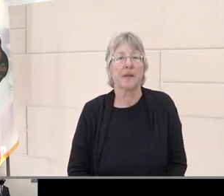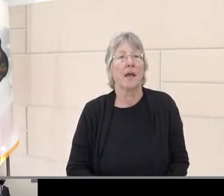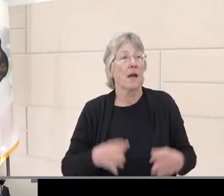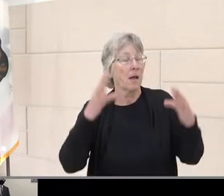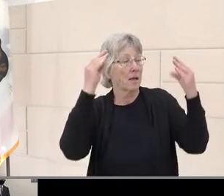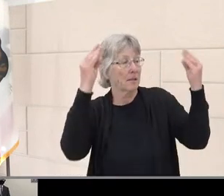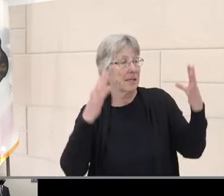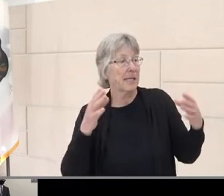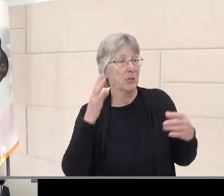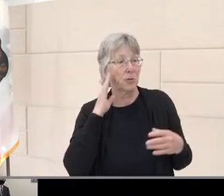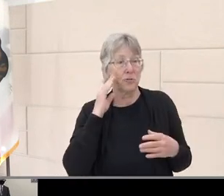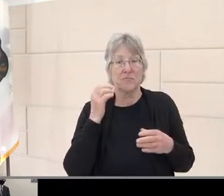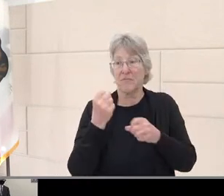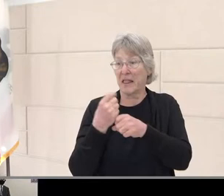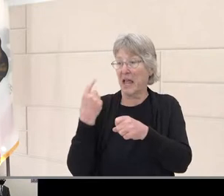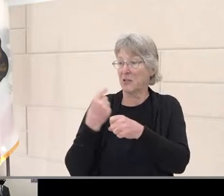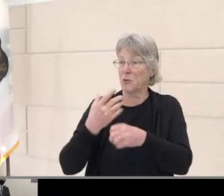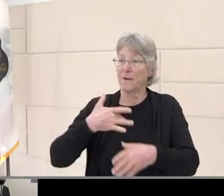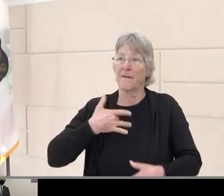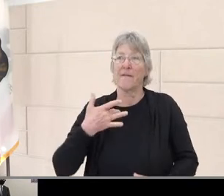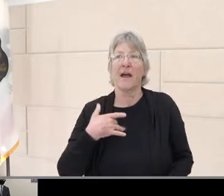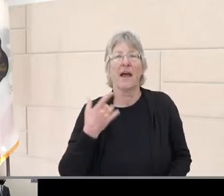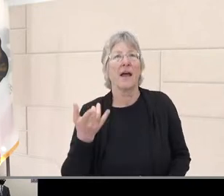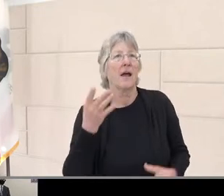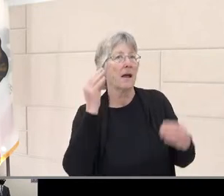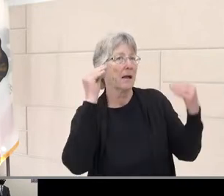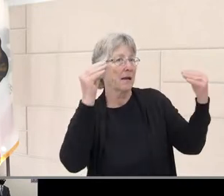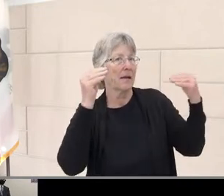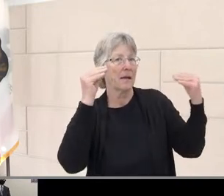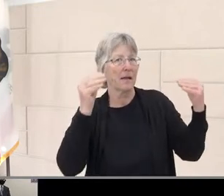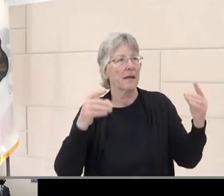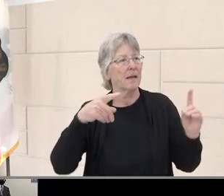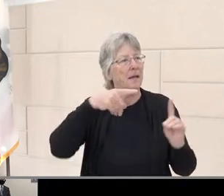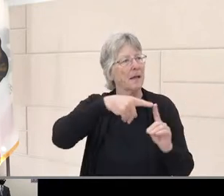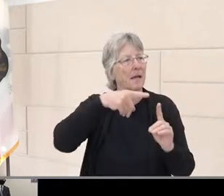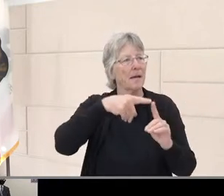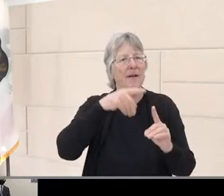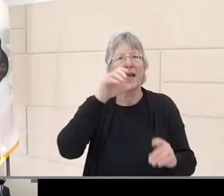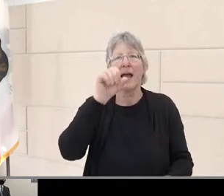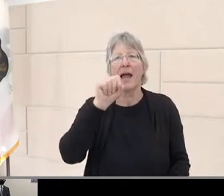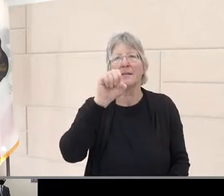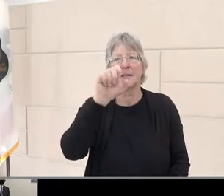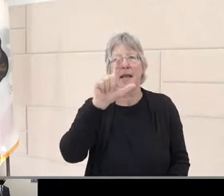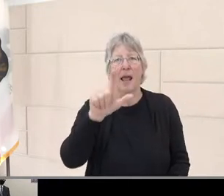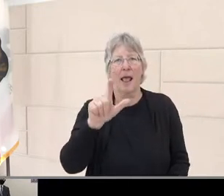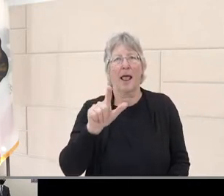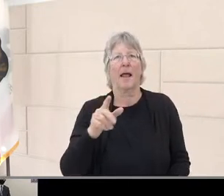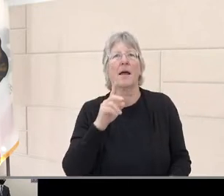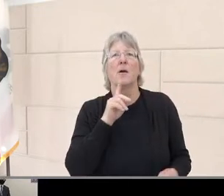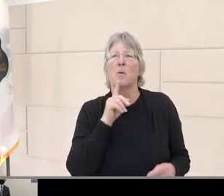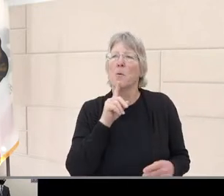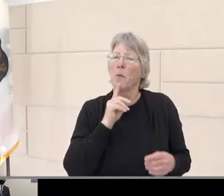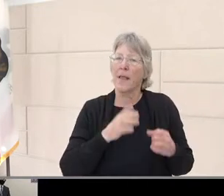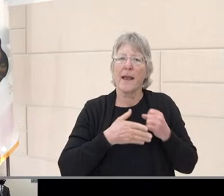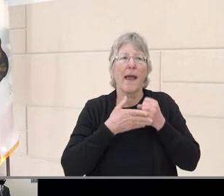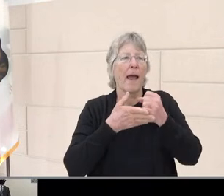ដូចជាគ្រូរបស់យើងការបង្ហាត់គឺមានកម្មវិធី